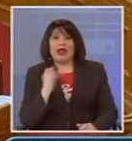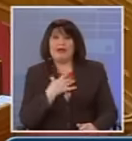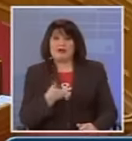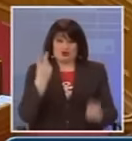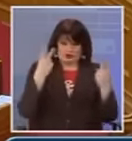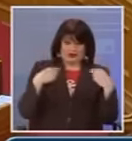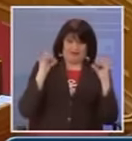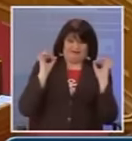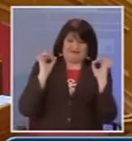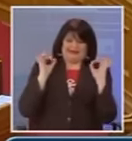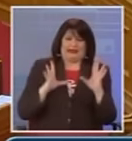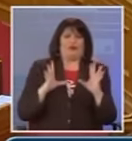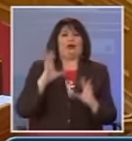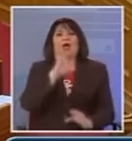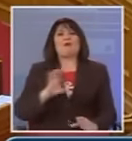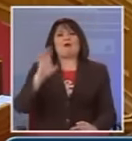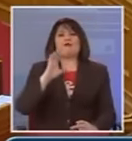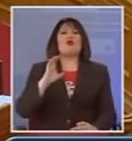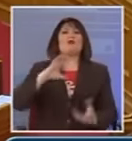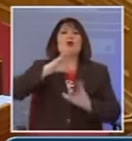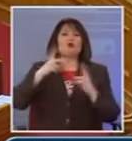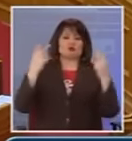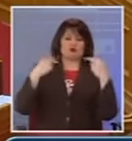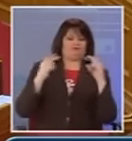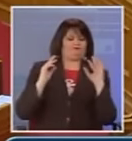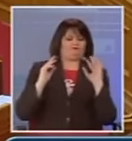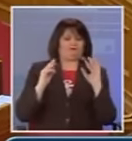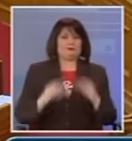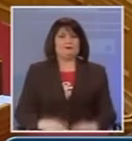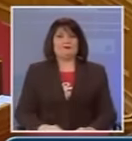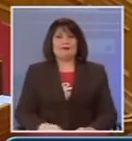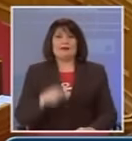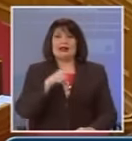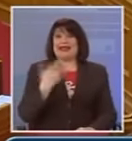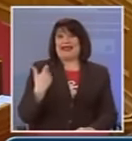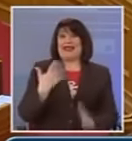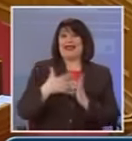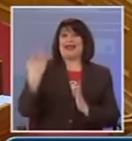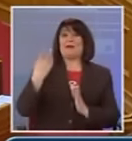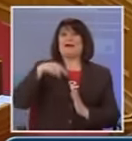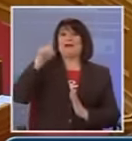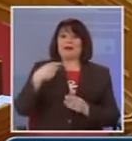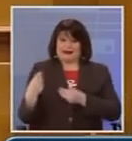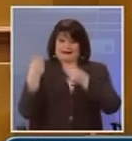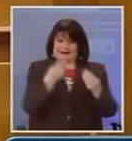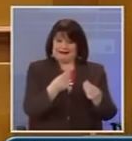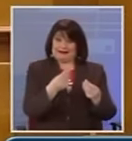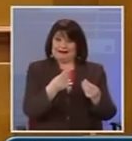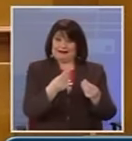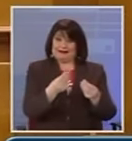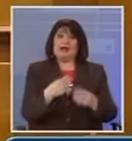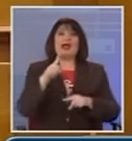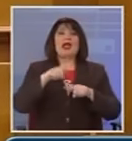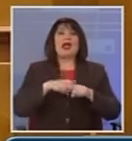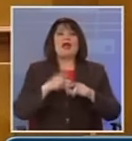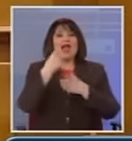μηδενική στον υπόλοιπο κόσμο. Όταν αναλάβατε εσείς πριν 15 μέρες, είχε η Ελλάδα σχεδόν εξαλείψει